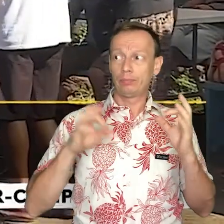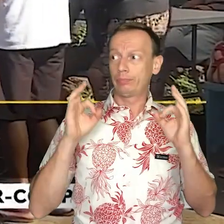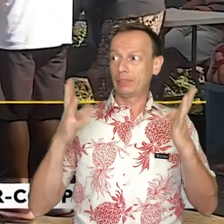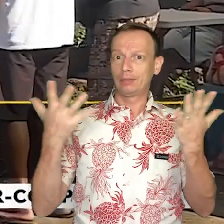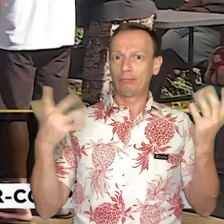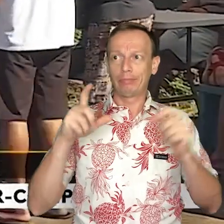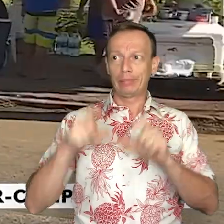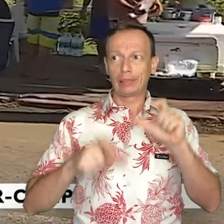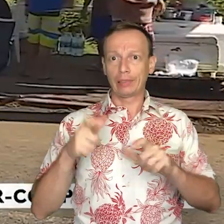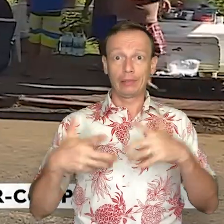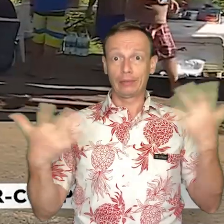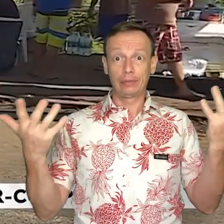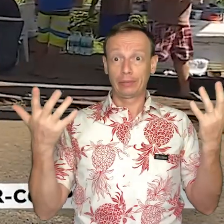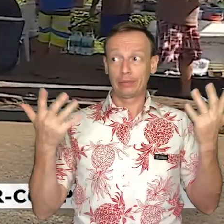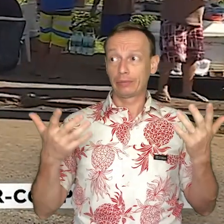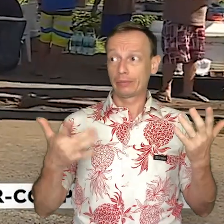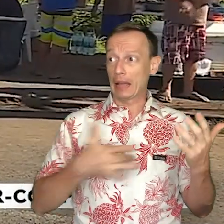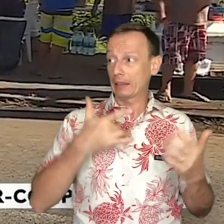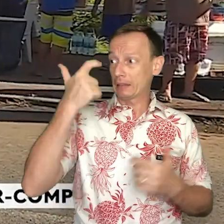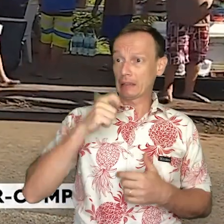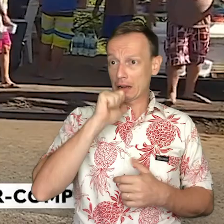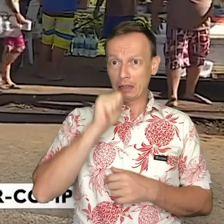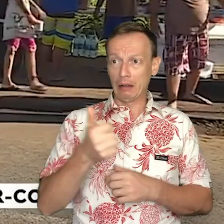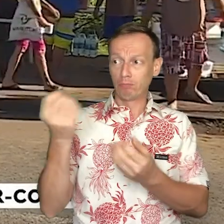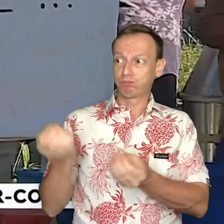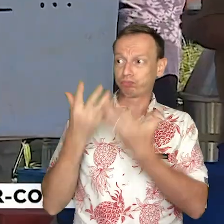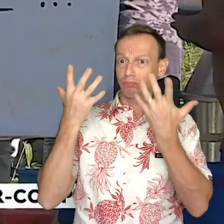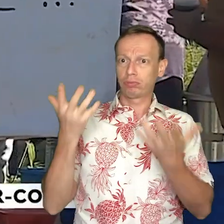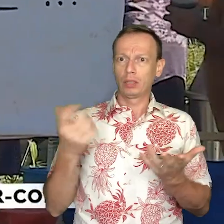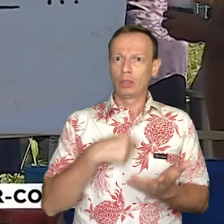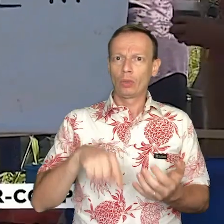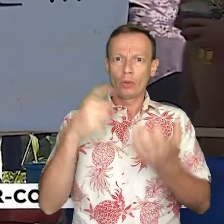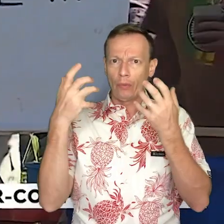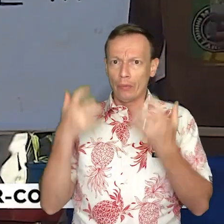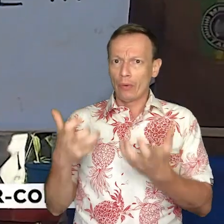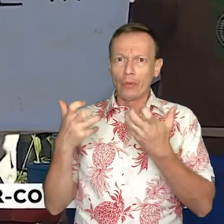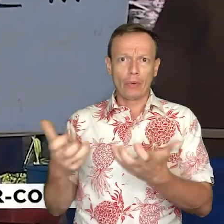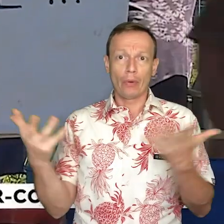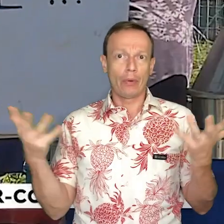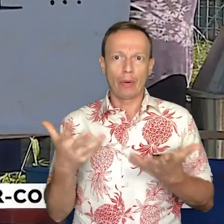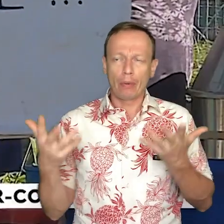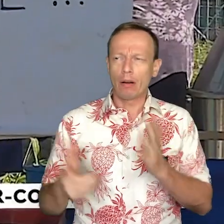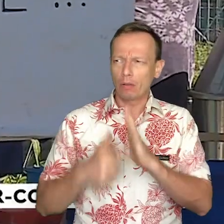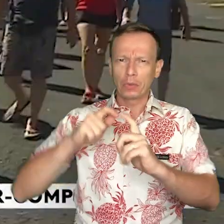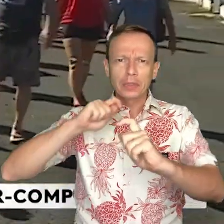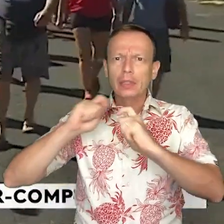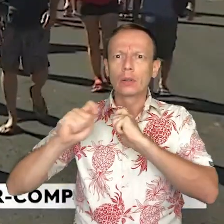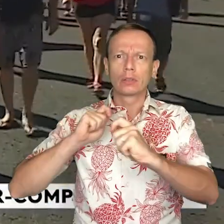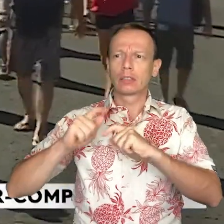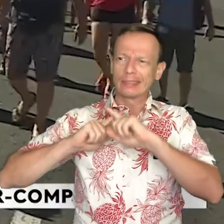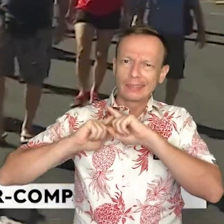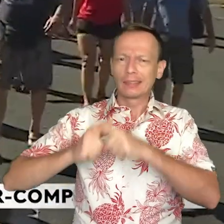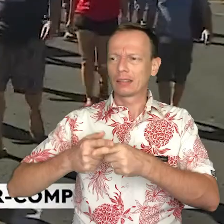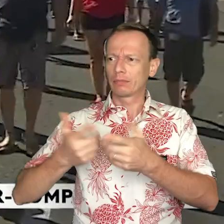des personnes qu'on ne s'intéresse pas à nous. Et nous, on veut